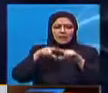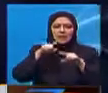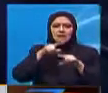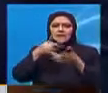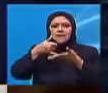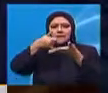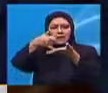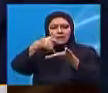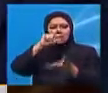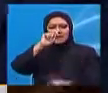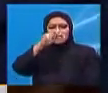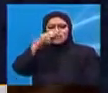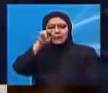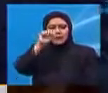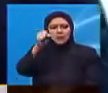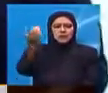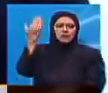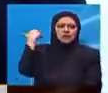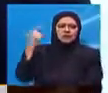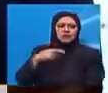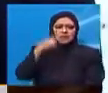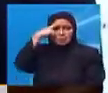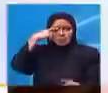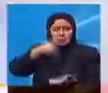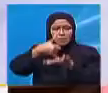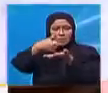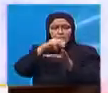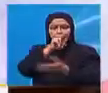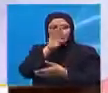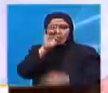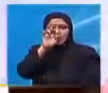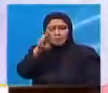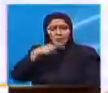Manakala untuk Piala Uber, BAM meletakkan sasaran mara ke suku